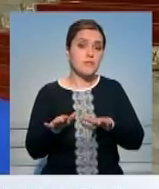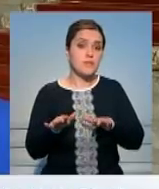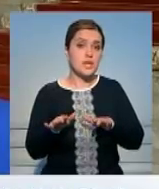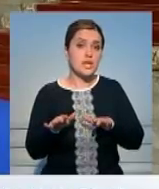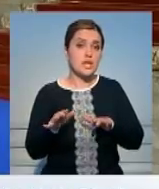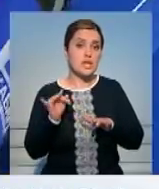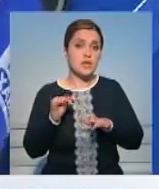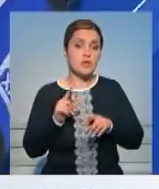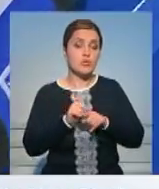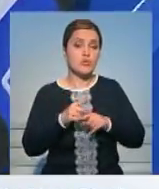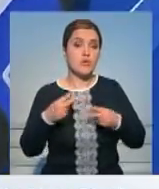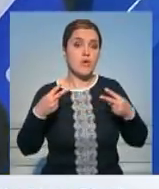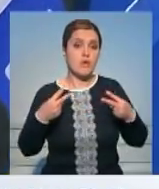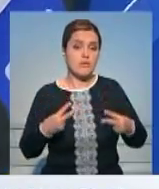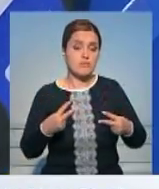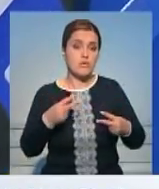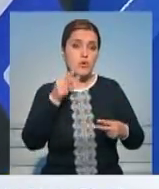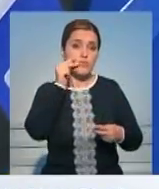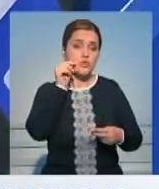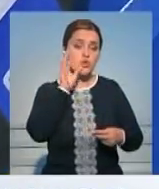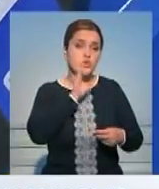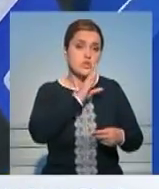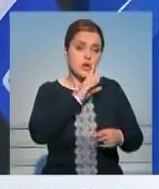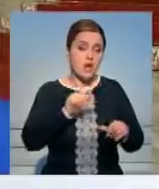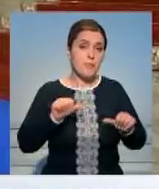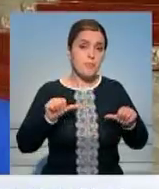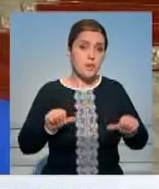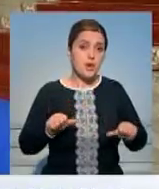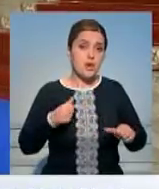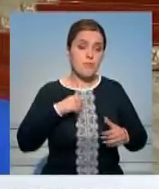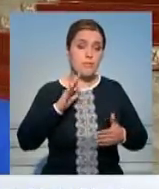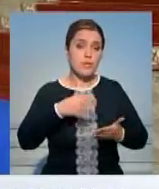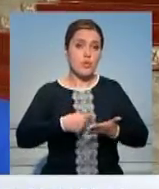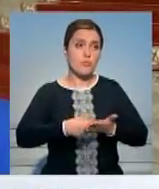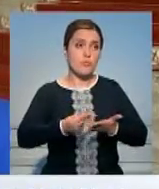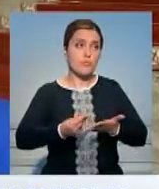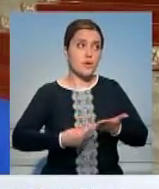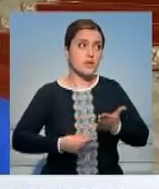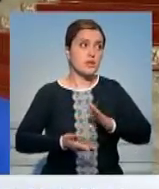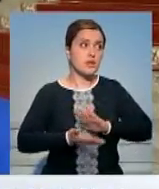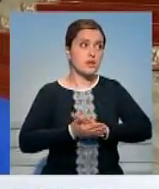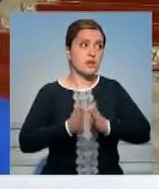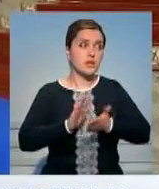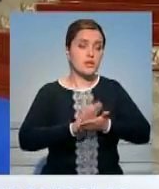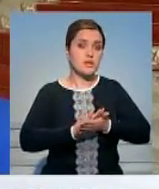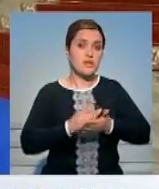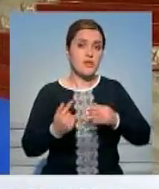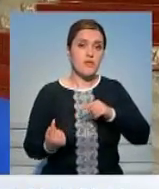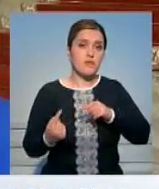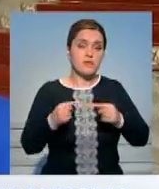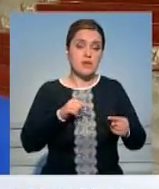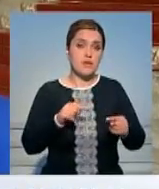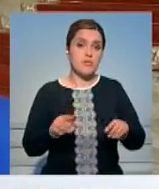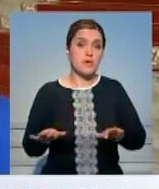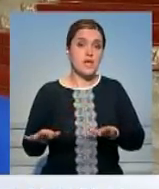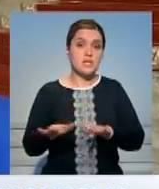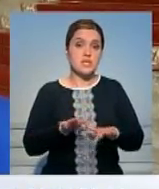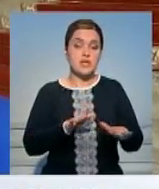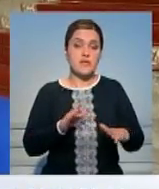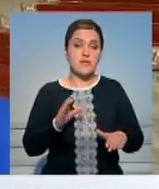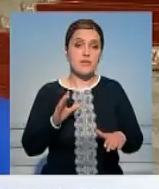механизм гендерного равенства. Нам предстоит подписать меморандум о взаимодействии